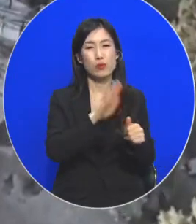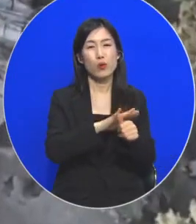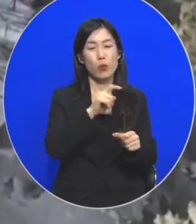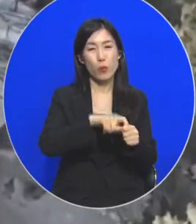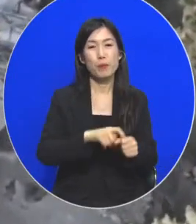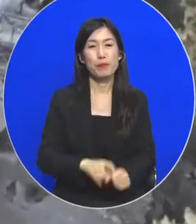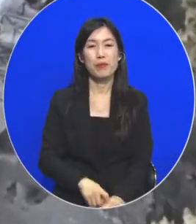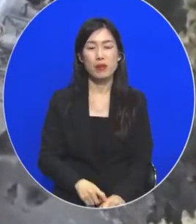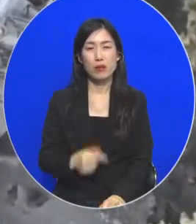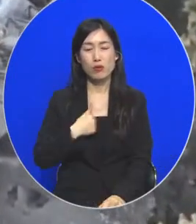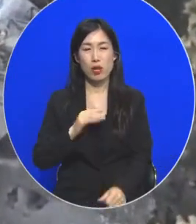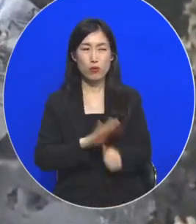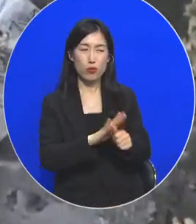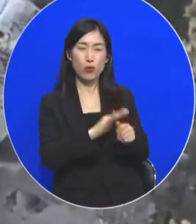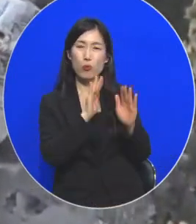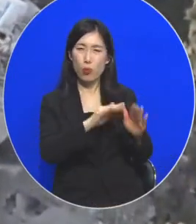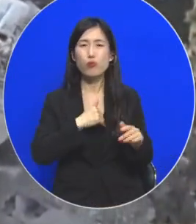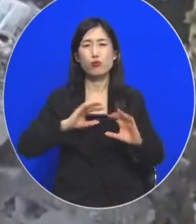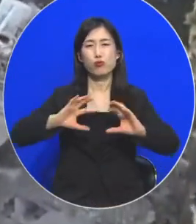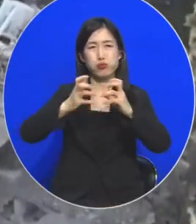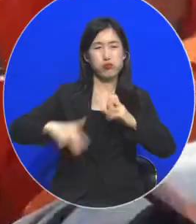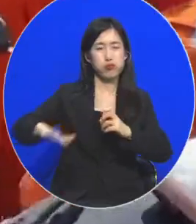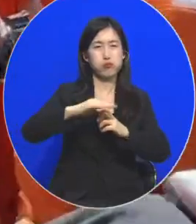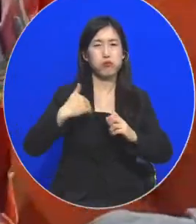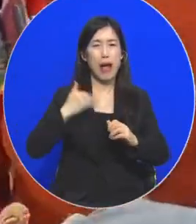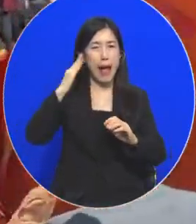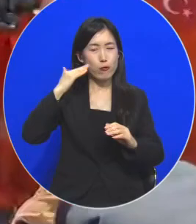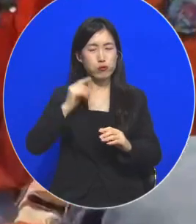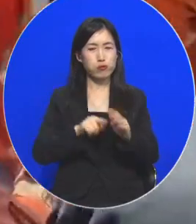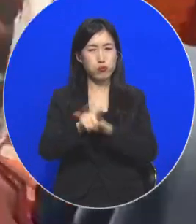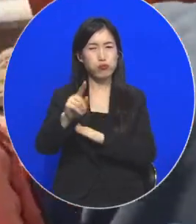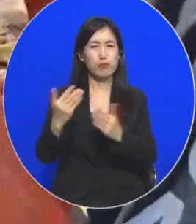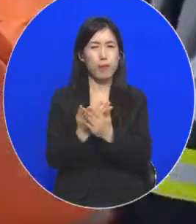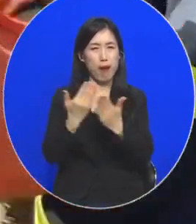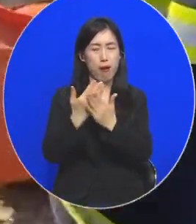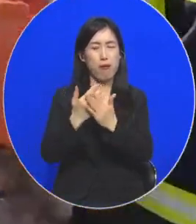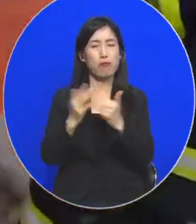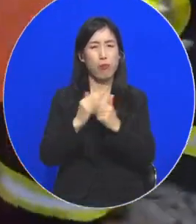맞는 헌신적 기여를 하는 활동이라며 글로벌 중추국가로서